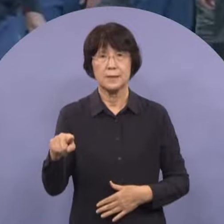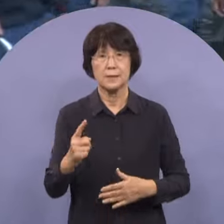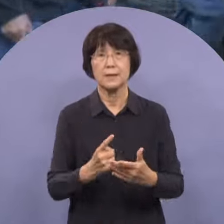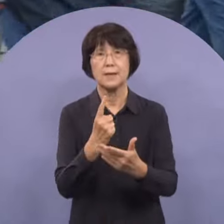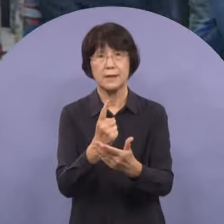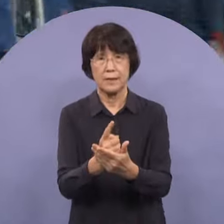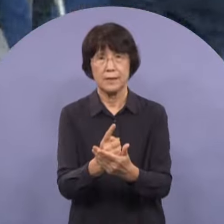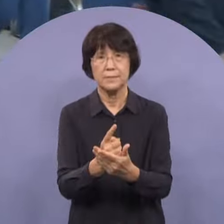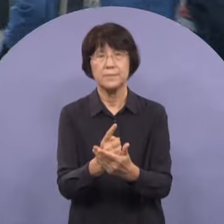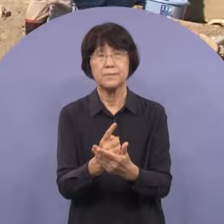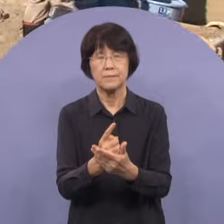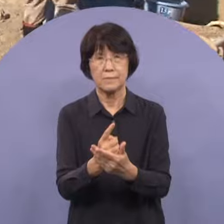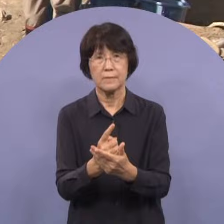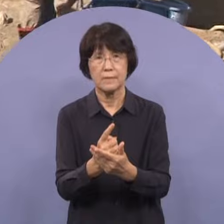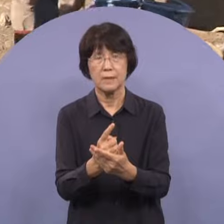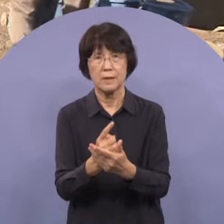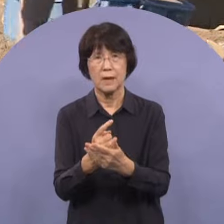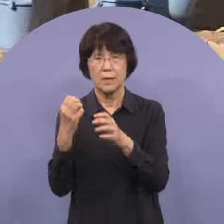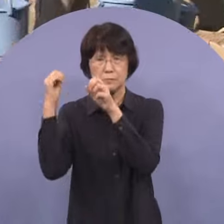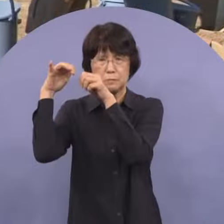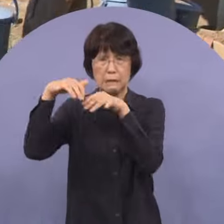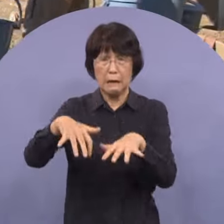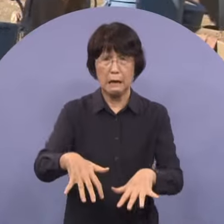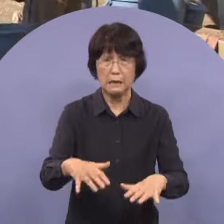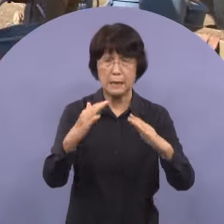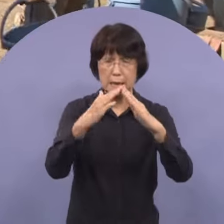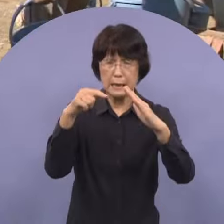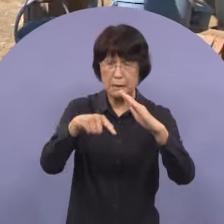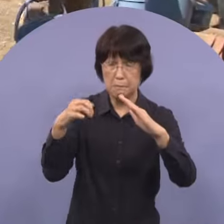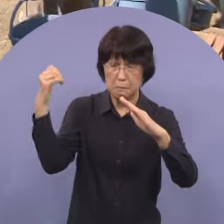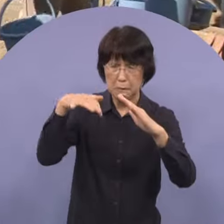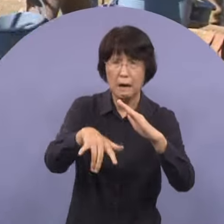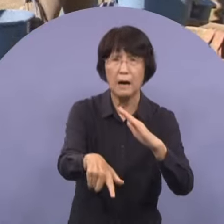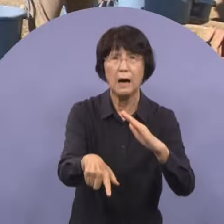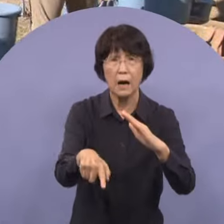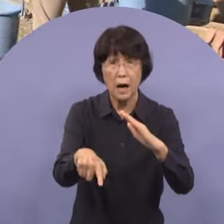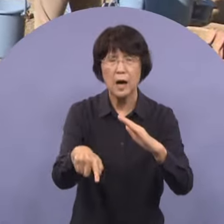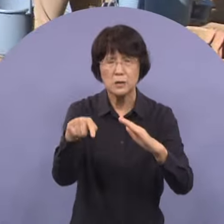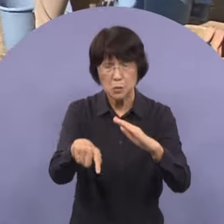加し、被災家屋の土砂の撤去作業が行われました。